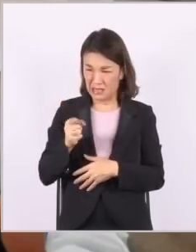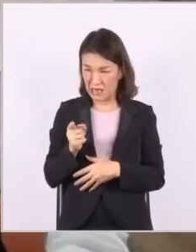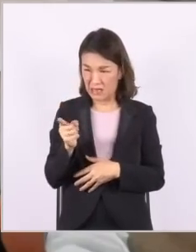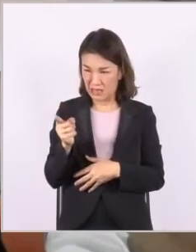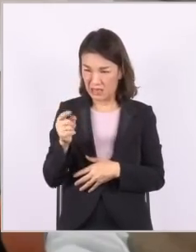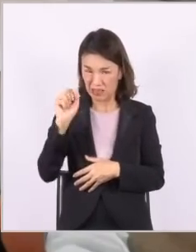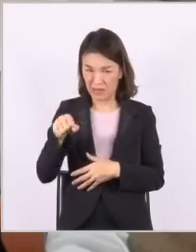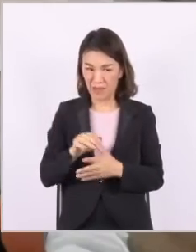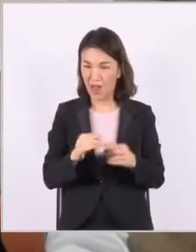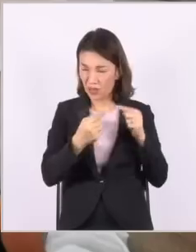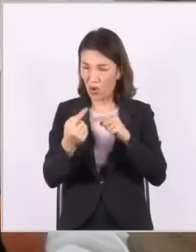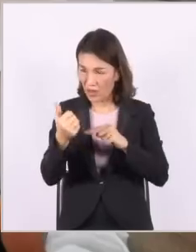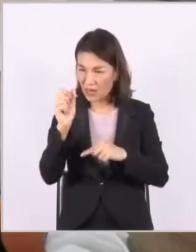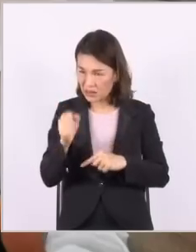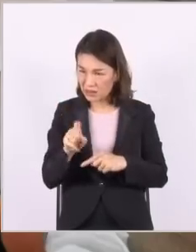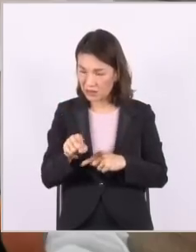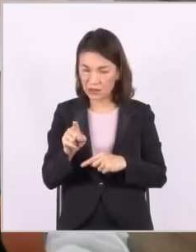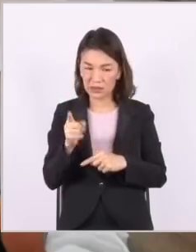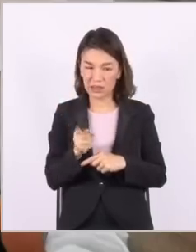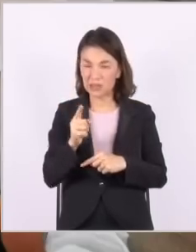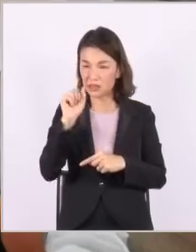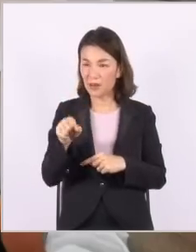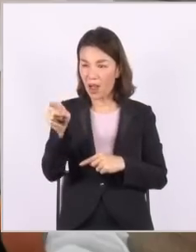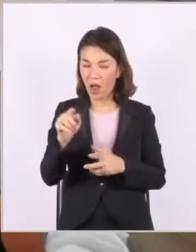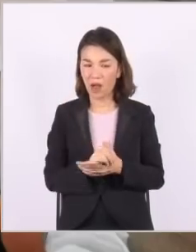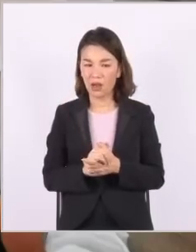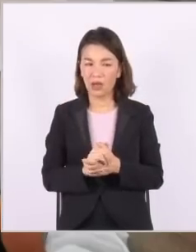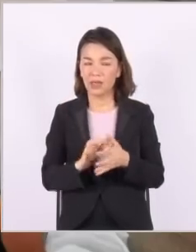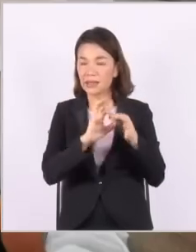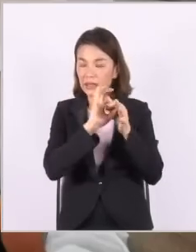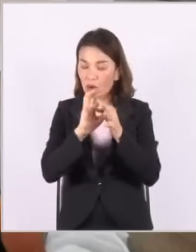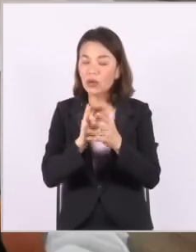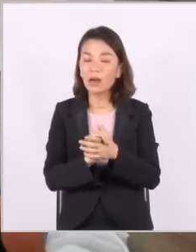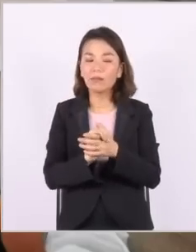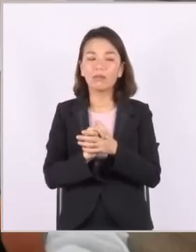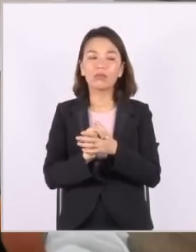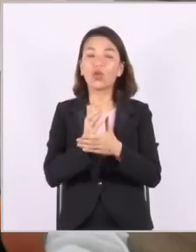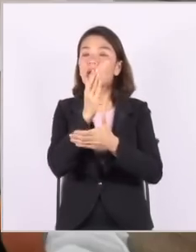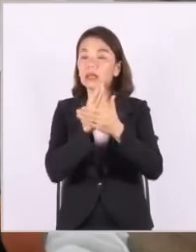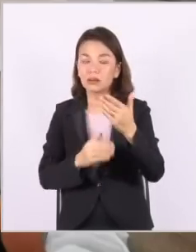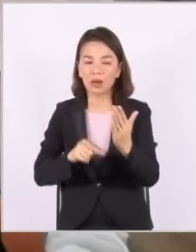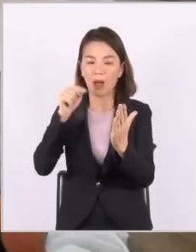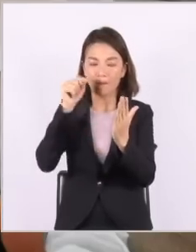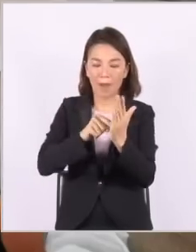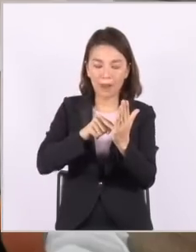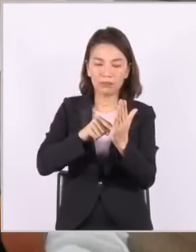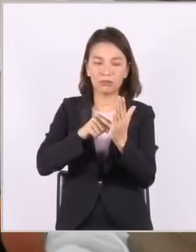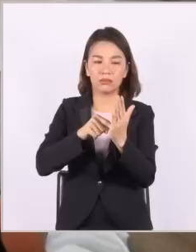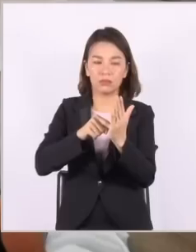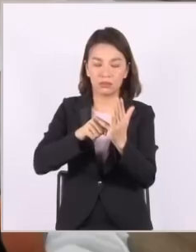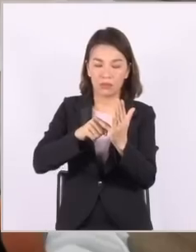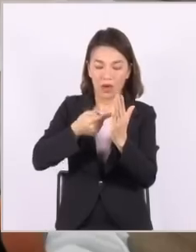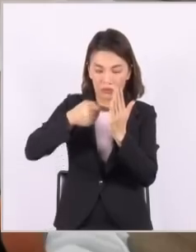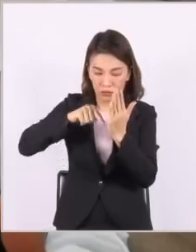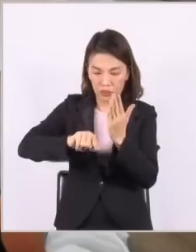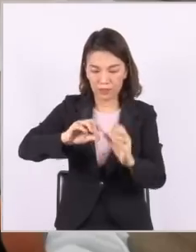งให้ฉันต่อได้จริงๆใช่ไหมหรือยังไงหมายถึงว่าต่อเรื่องคนละครึ่งอะนะแต่ไม่ทันแล้วคุณผู้ชมเพราะว่ากดเข้าลิงก์ไปเป็นที่เรียบร้อยแล้ว